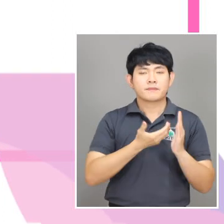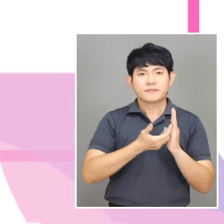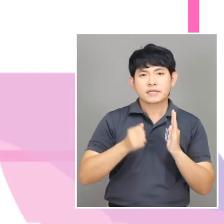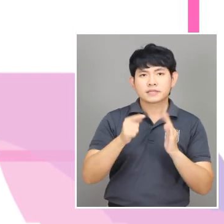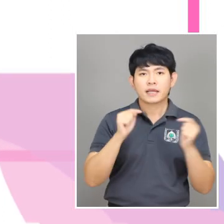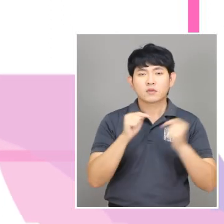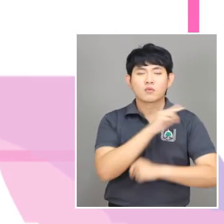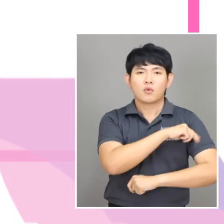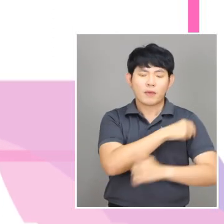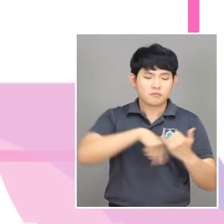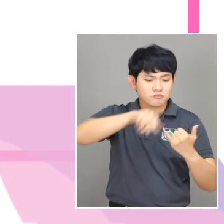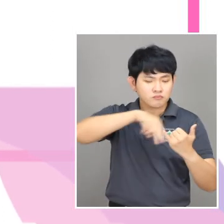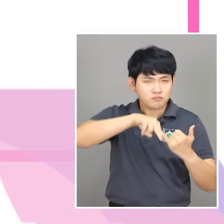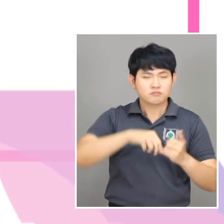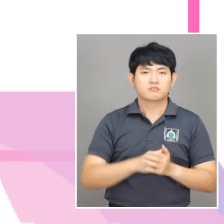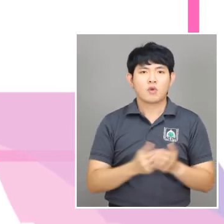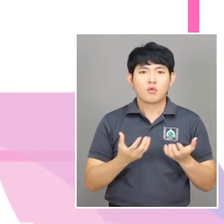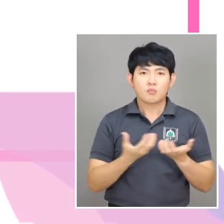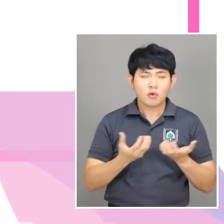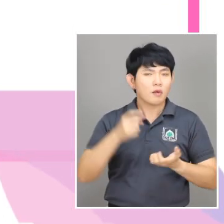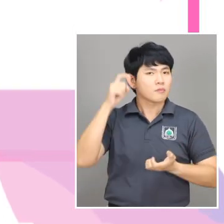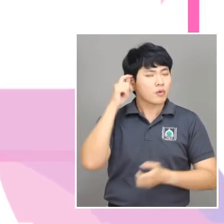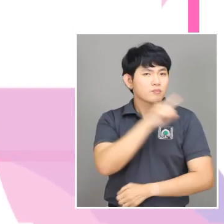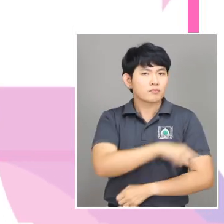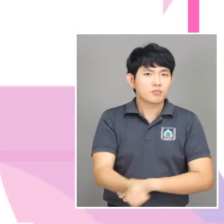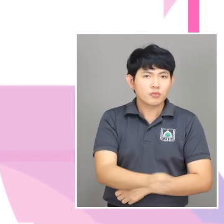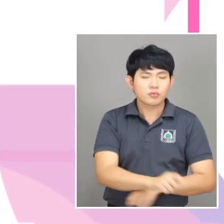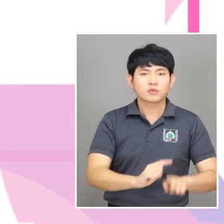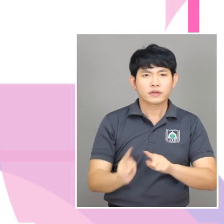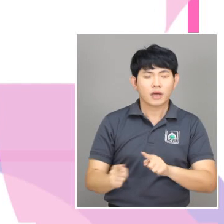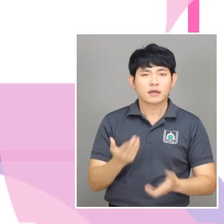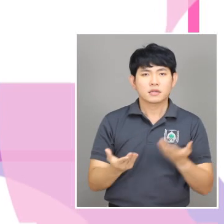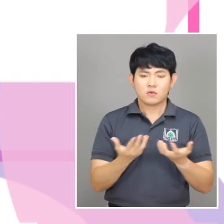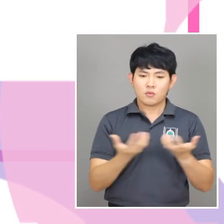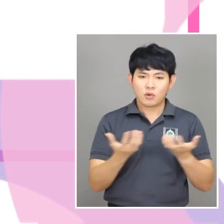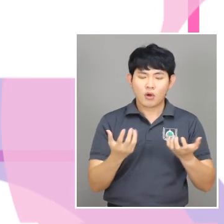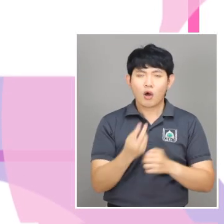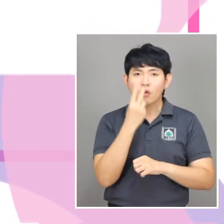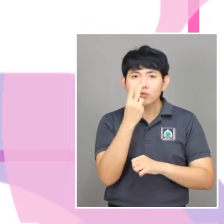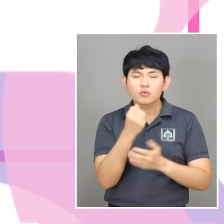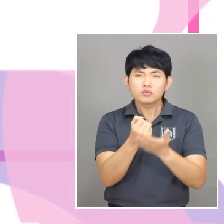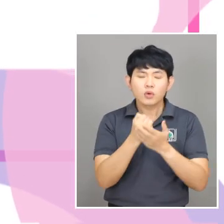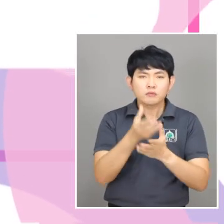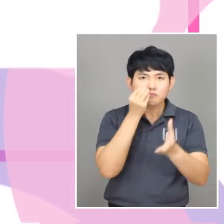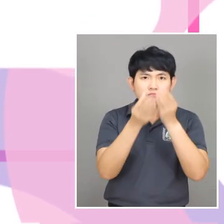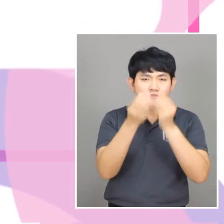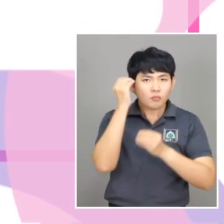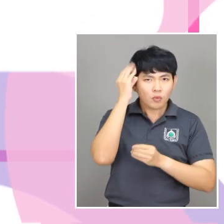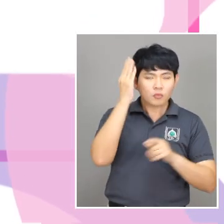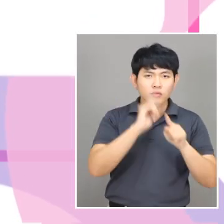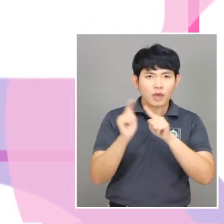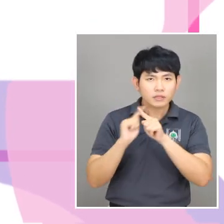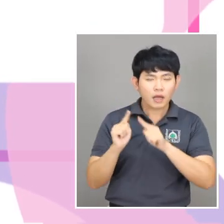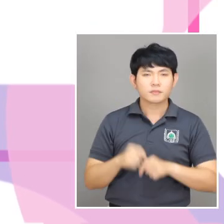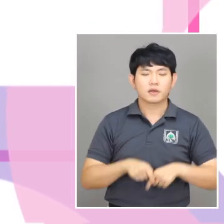พยาบาลค่าอุปกรณ์เครื่องช่วยความพิการและสื่อส่งเสริมพัฒนาการเพื่อปรับสภาพทางร่างกายจิตใจอ